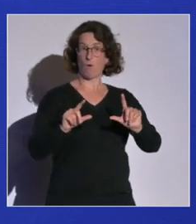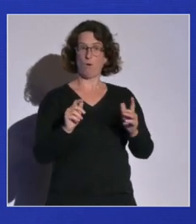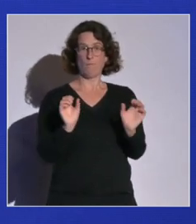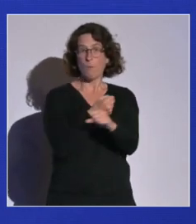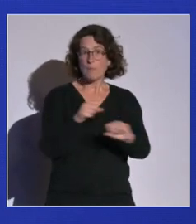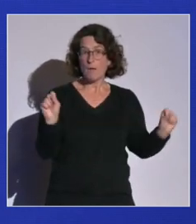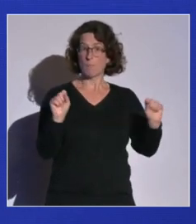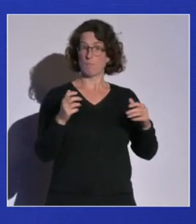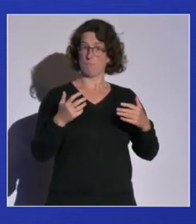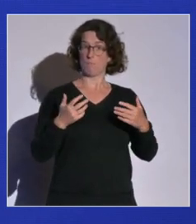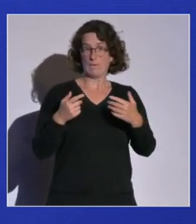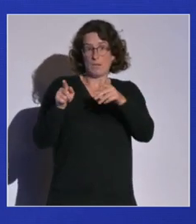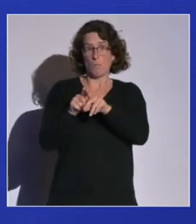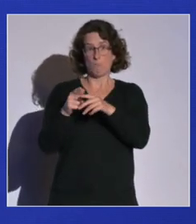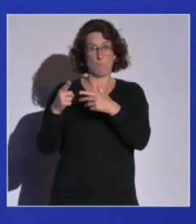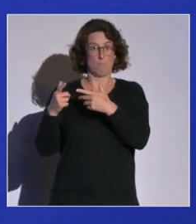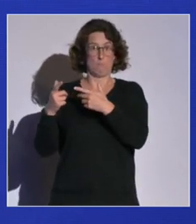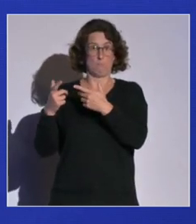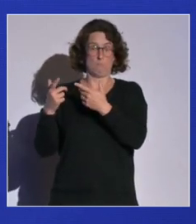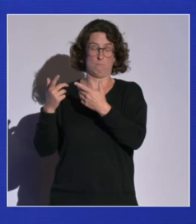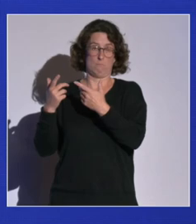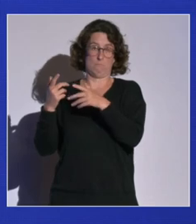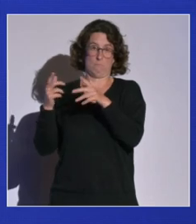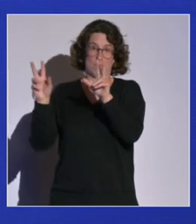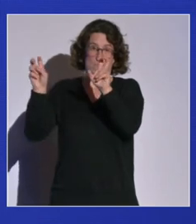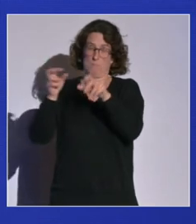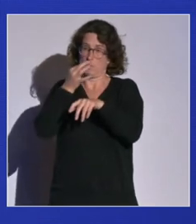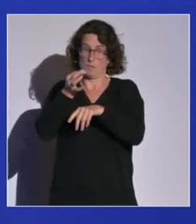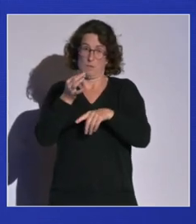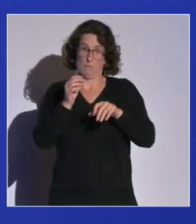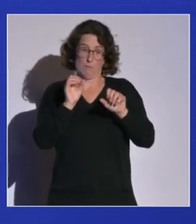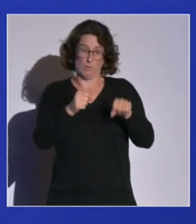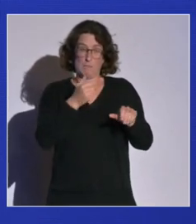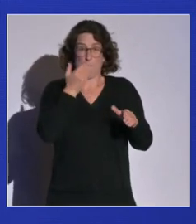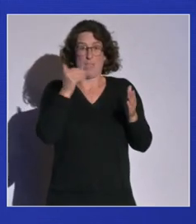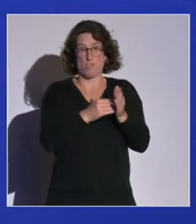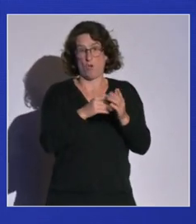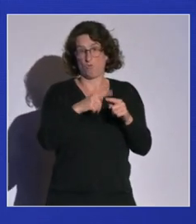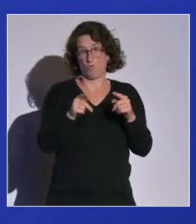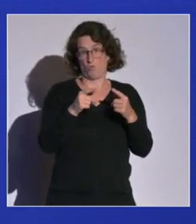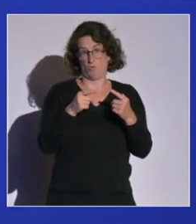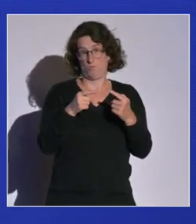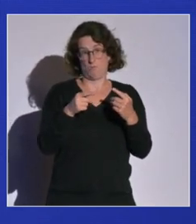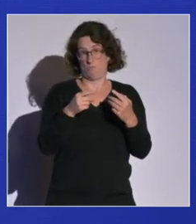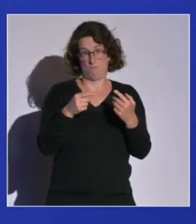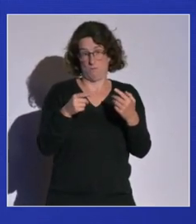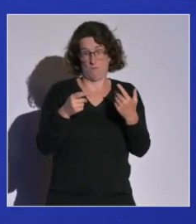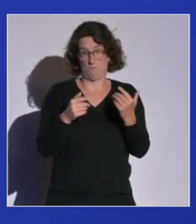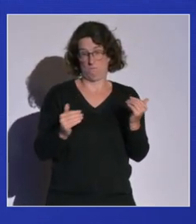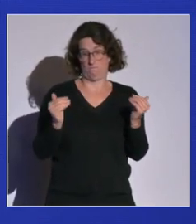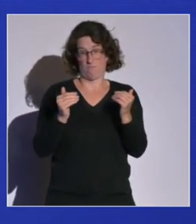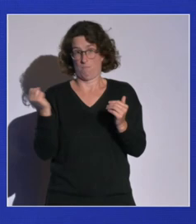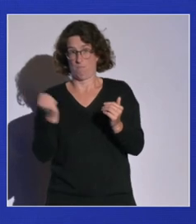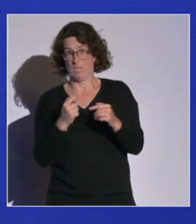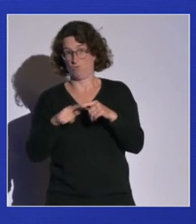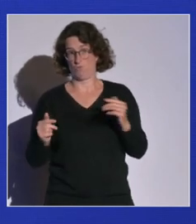Ésope, ça peut être la meilleure ou la pire des choses. Et quand vous apprenez que dans la Silicon Valley, les